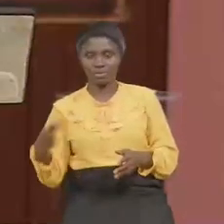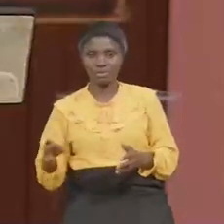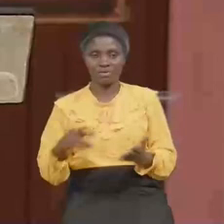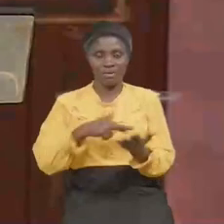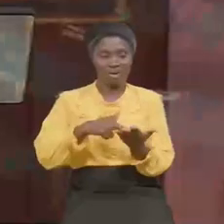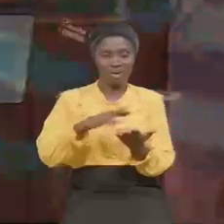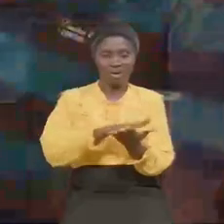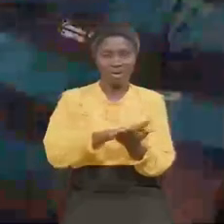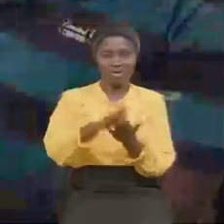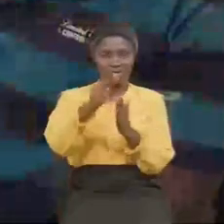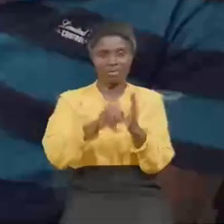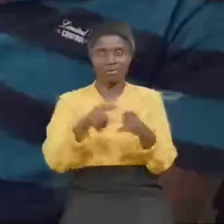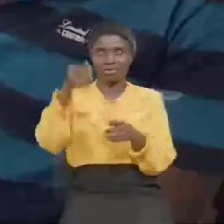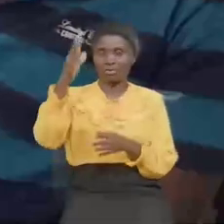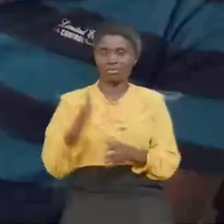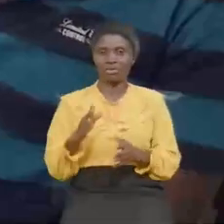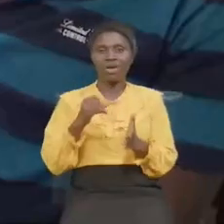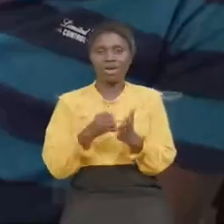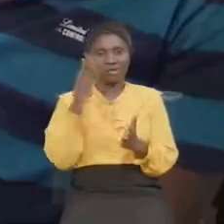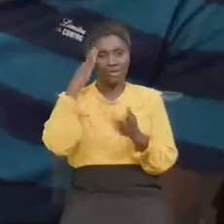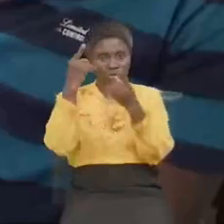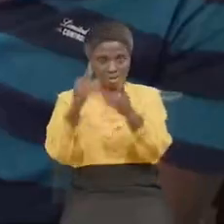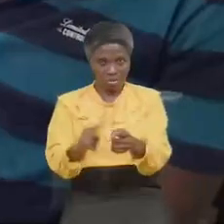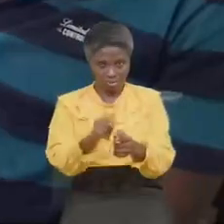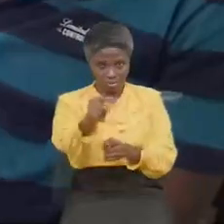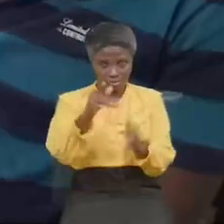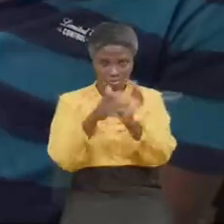arriver. Je dis, dans ta vie, ça va arriver.